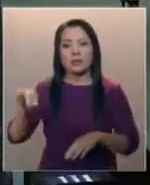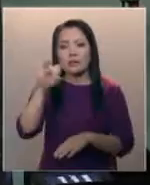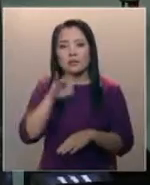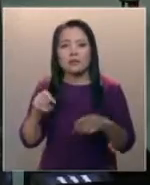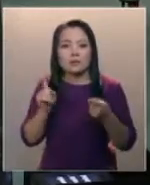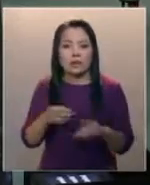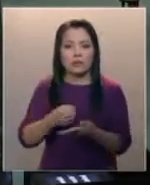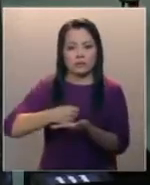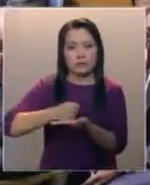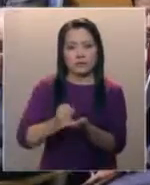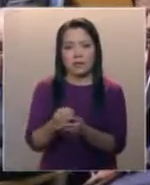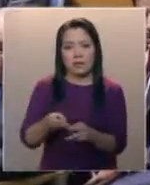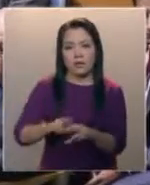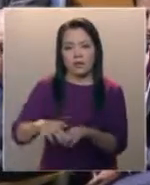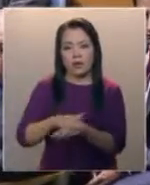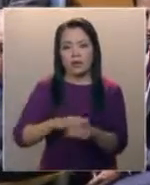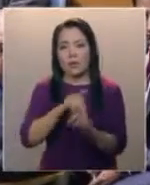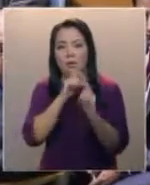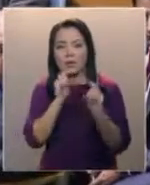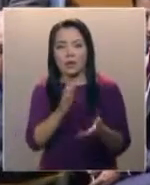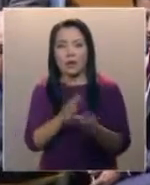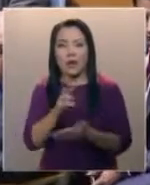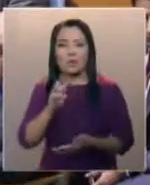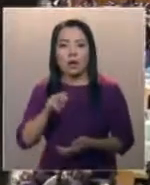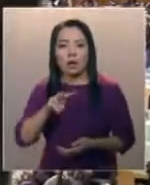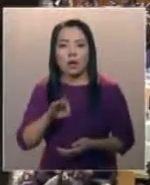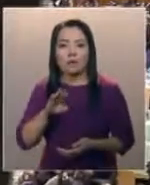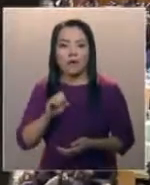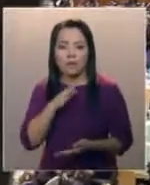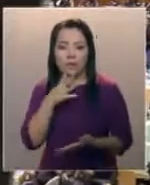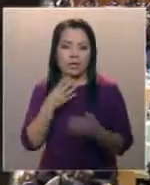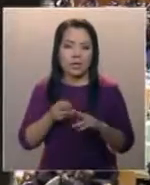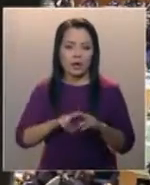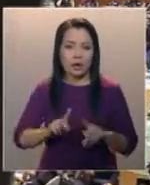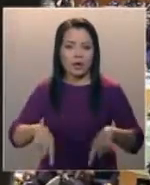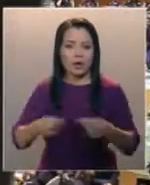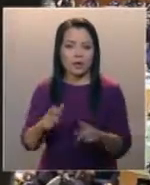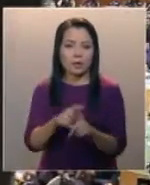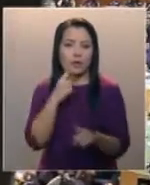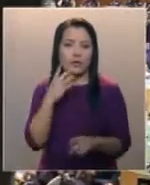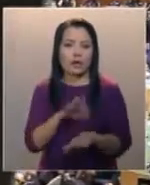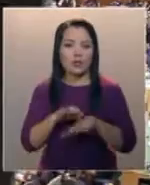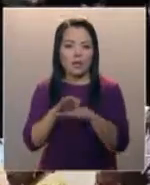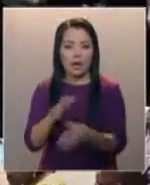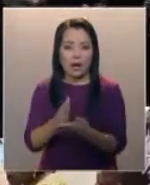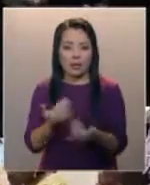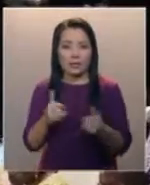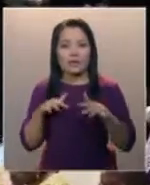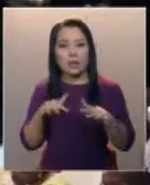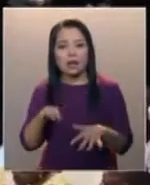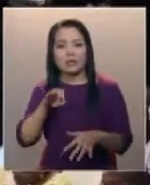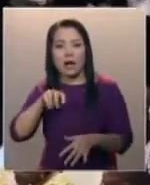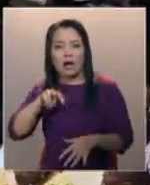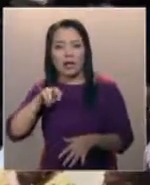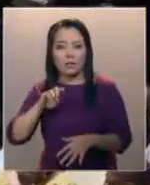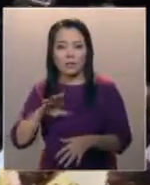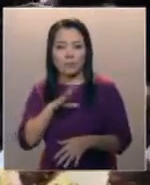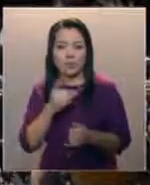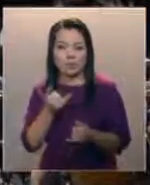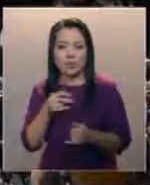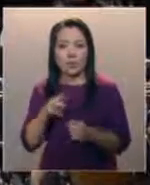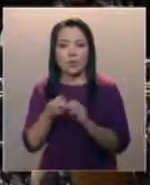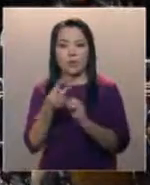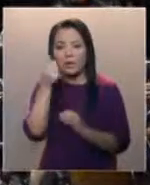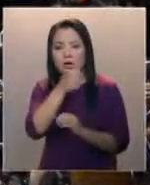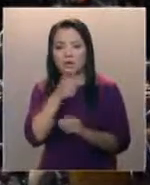бейбітшілік саласындағы Нобель сыйлығының иегері Малала Юсуфзайда сөз сөйледі. Тәліптердің шабуылынан кейін 2012 жылы қаршадай қыз